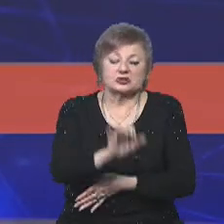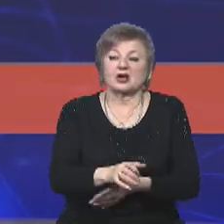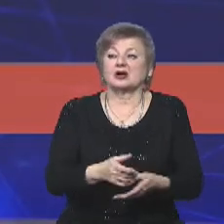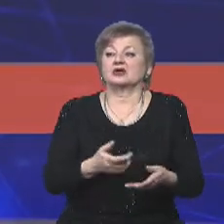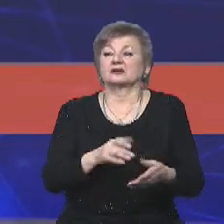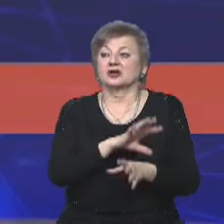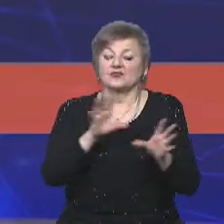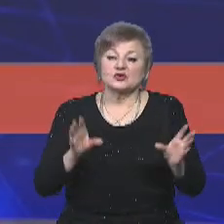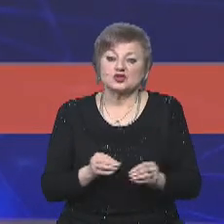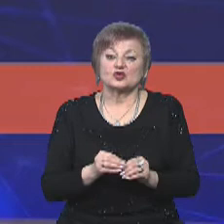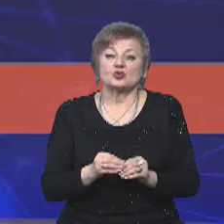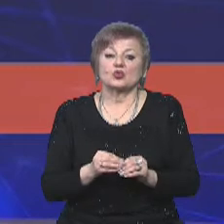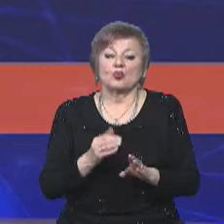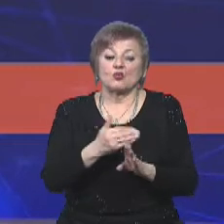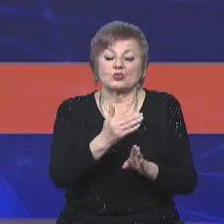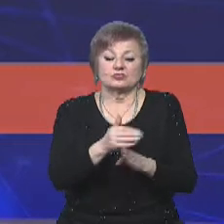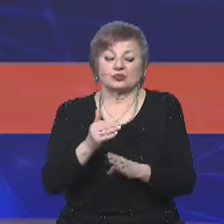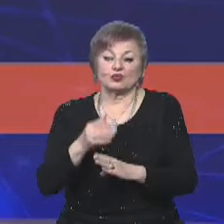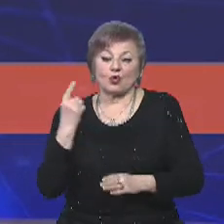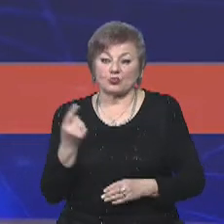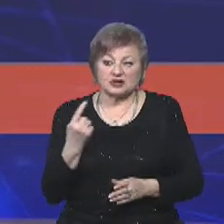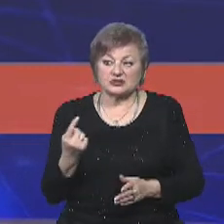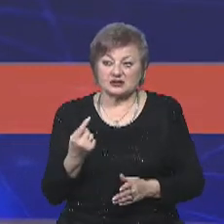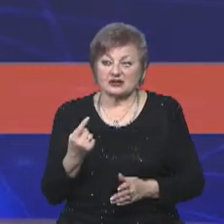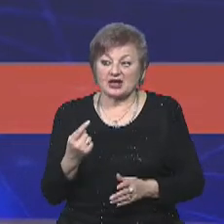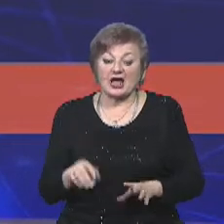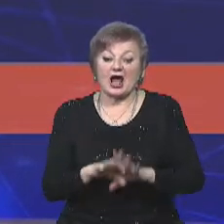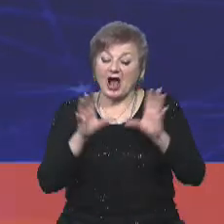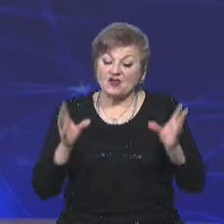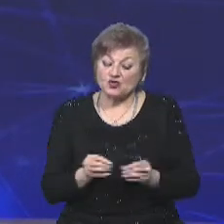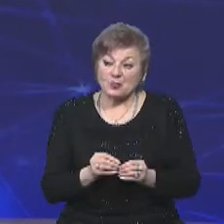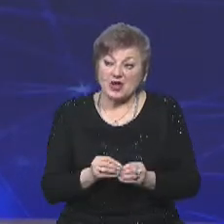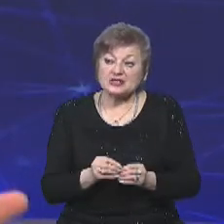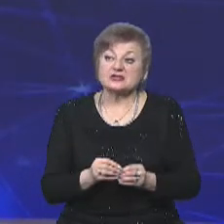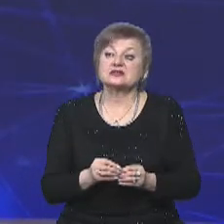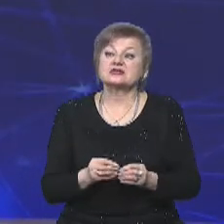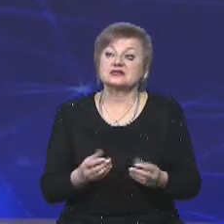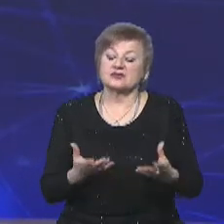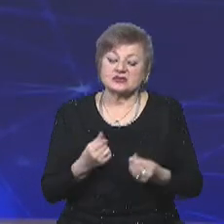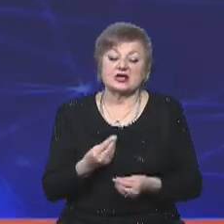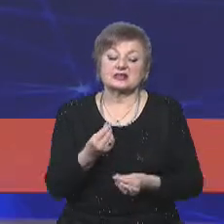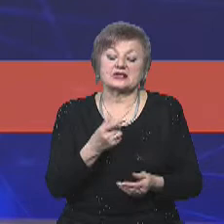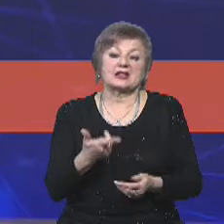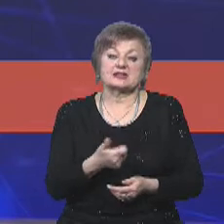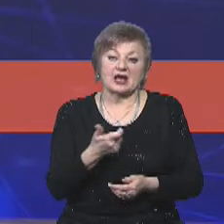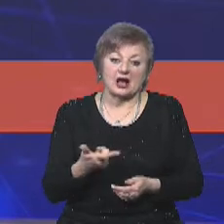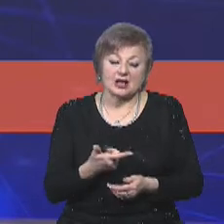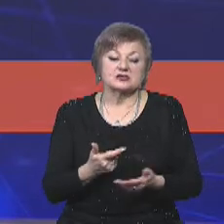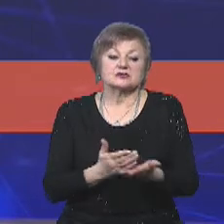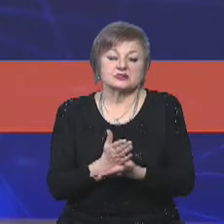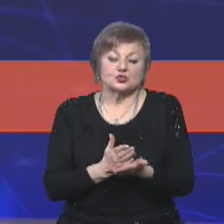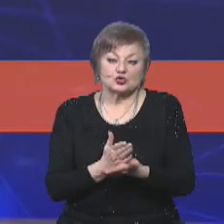услуга транспортировки по сетям области. Все вместе, все эти три платежа, цена на газ, услуга